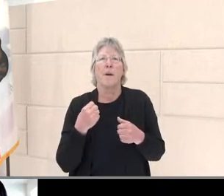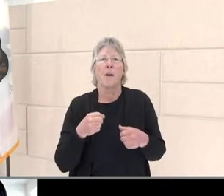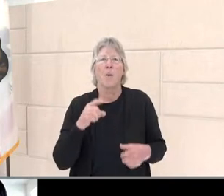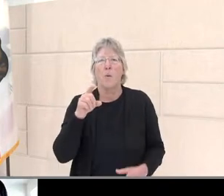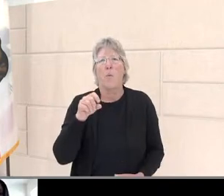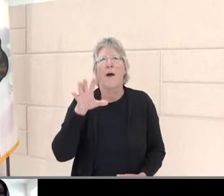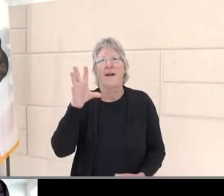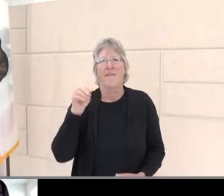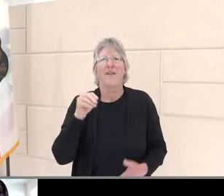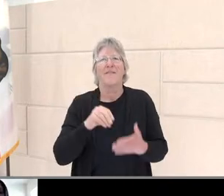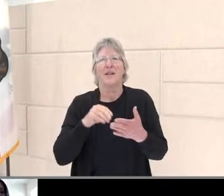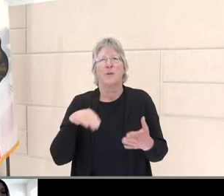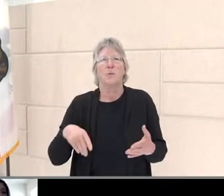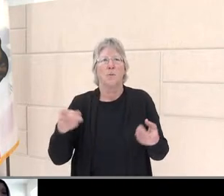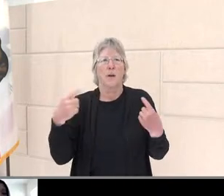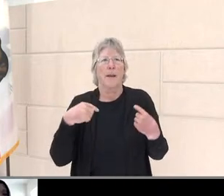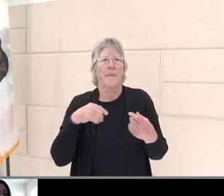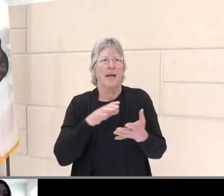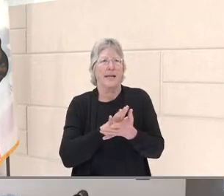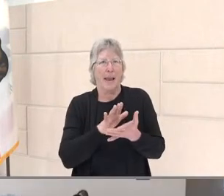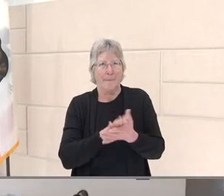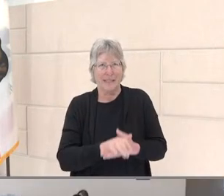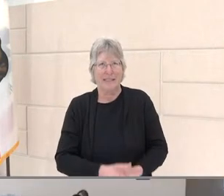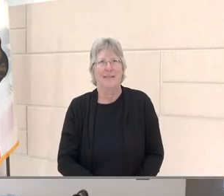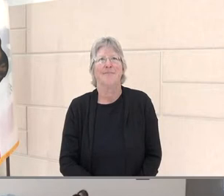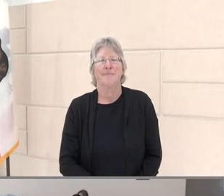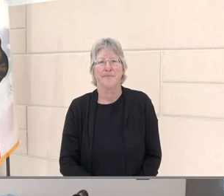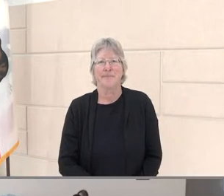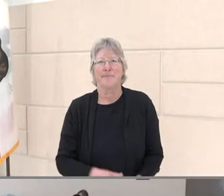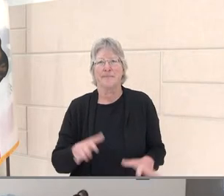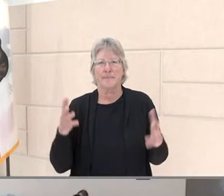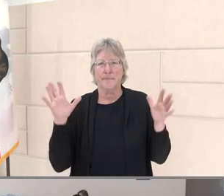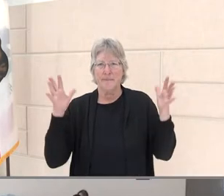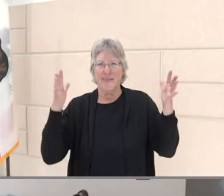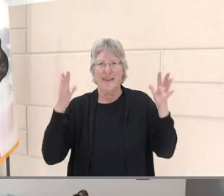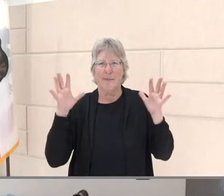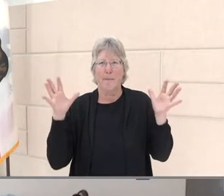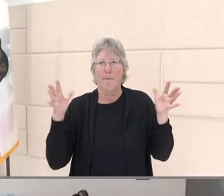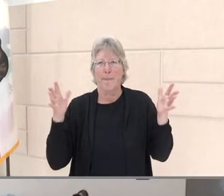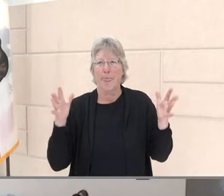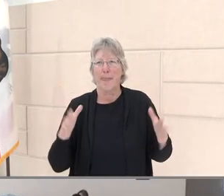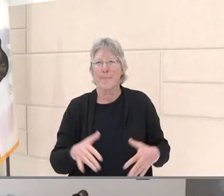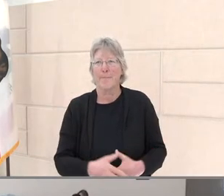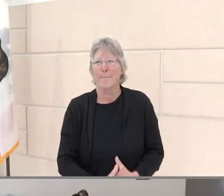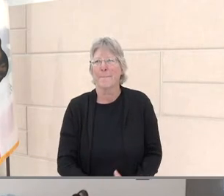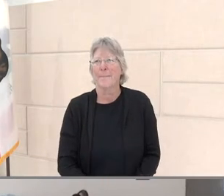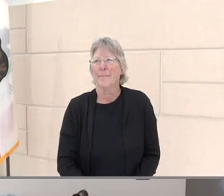មានសិស្ស150នាក់បានត្រឡប់ចូលរៀនវិញនៅឯសាលារៀន Camps